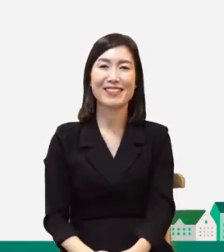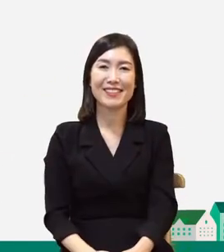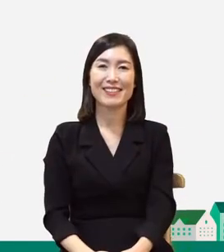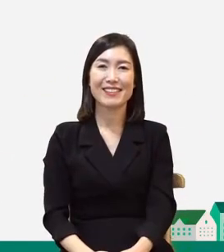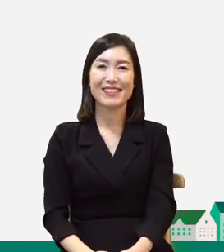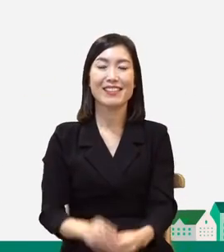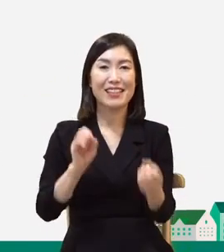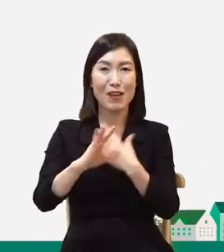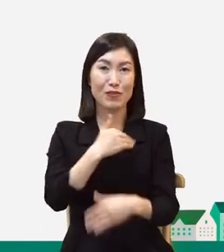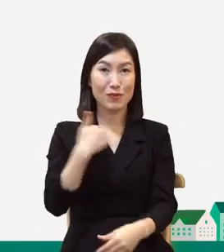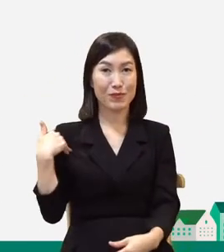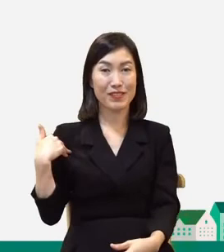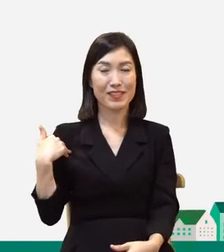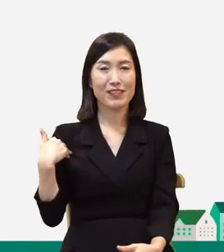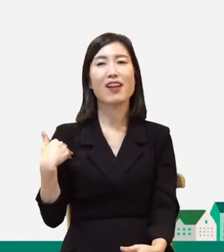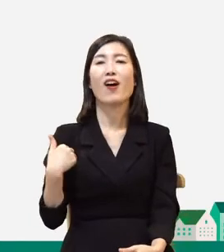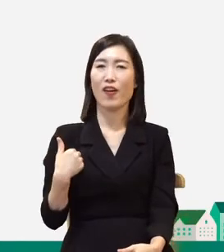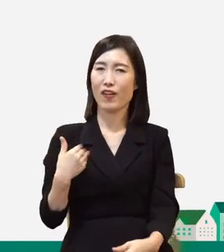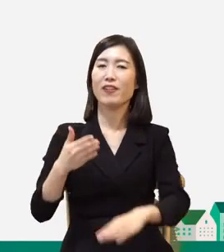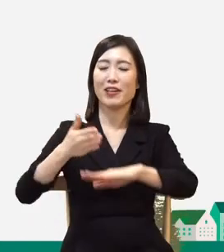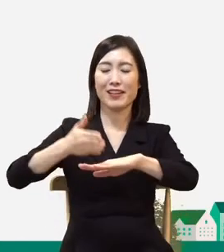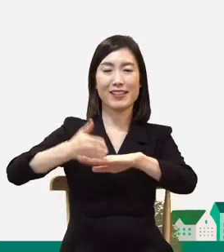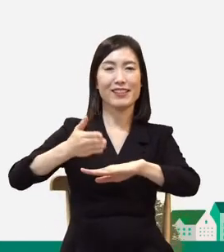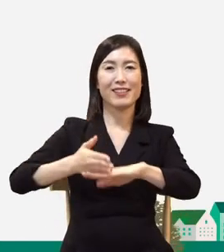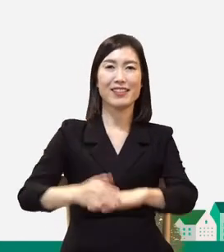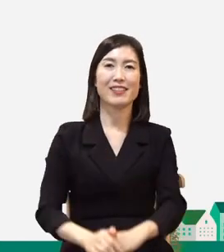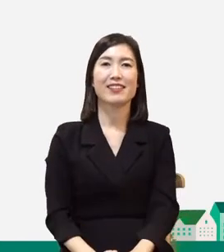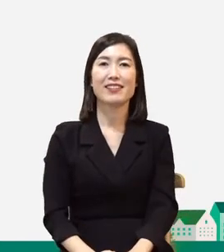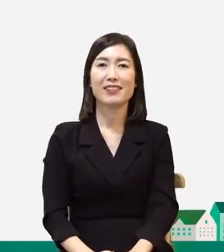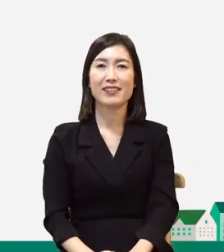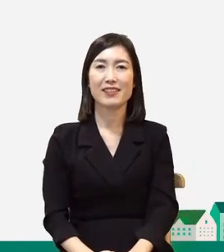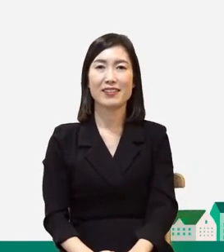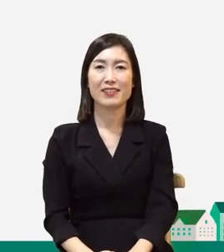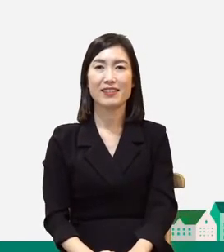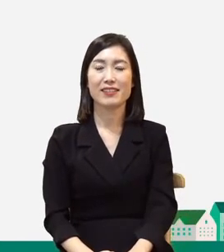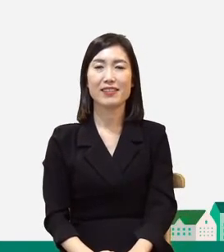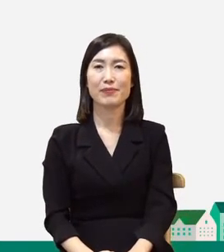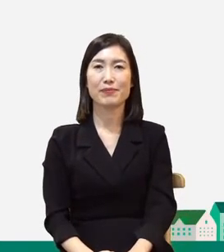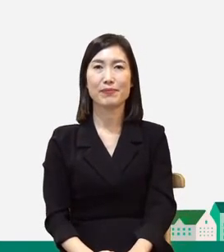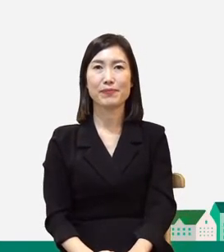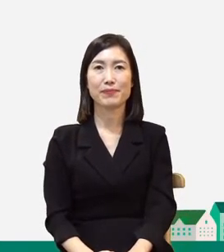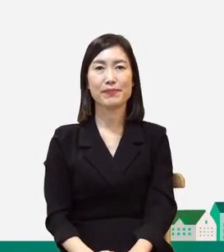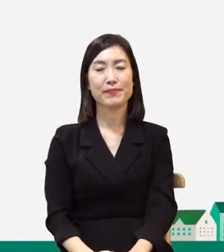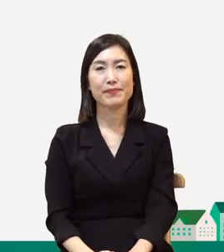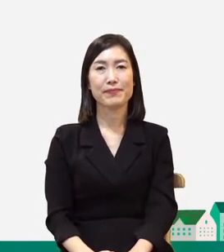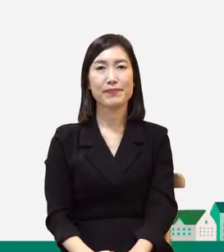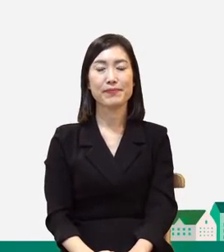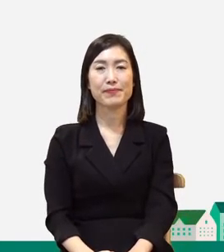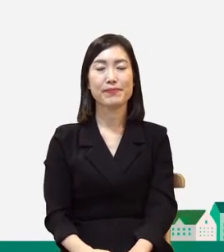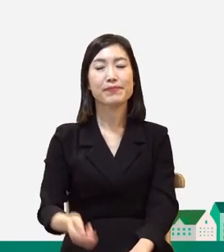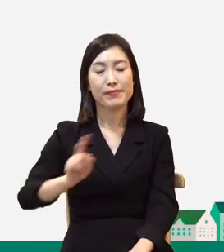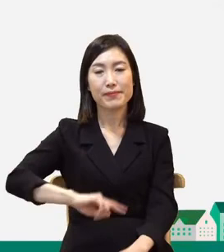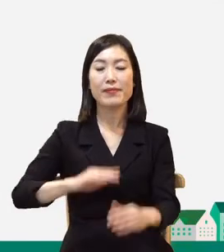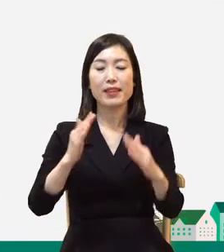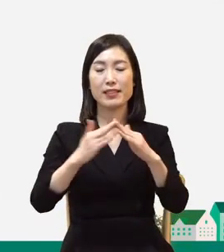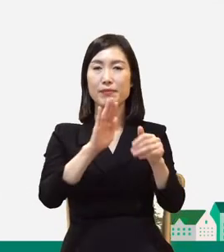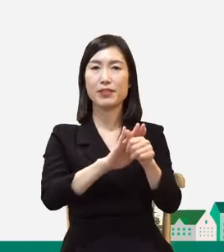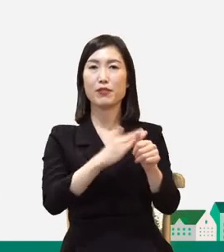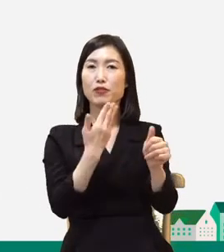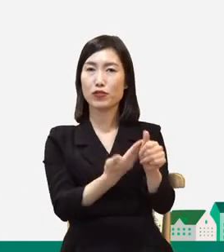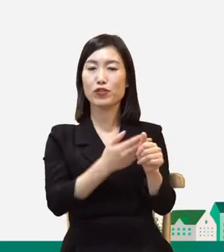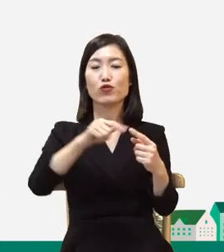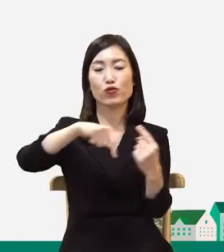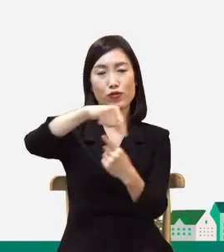네, 정말 감사합니다. 최소영 대표님. 그렇다면은 그 다음으로는 이제 아마 그 지원주택의 실제